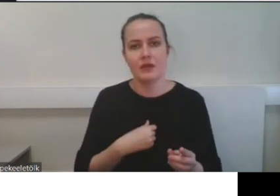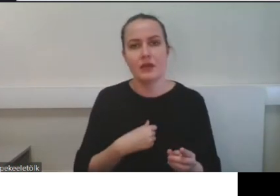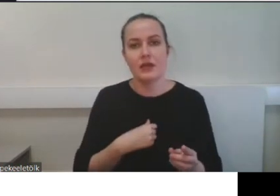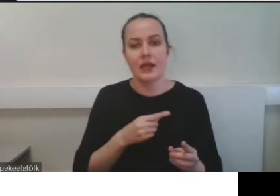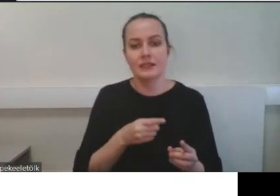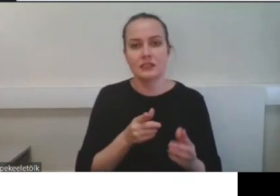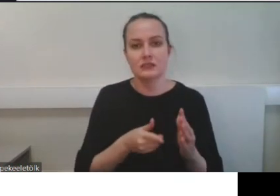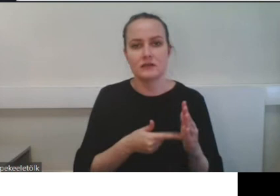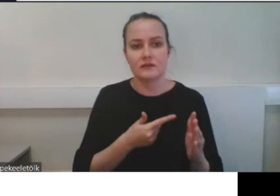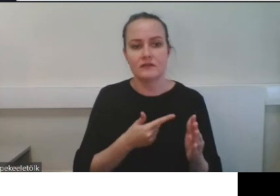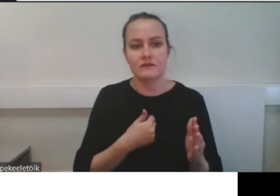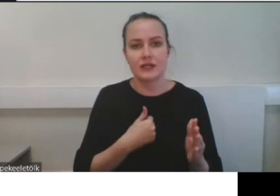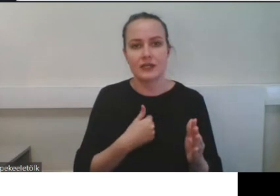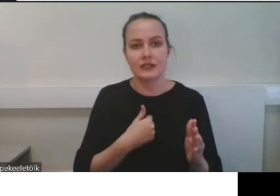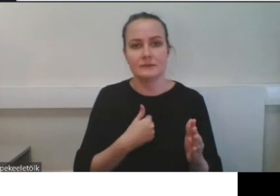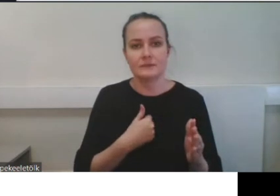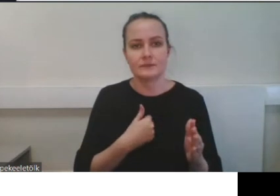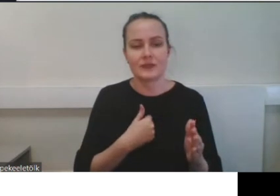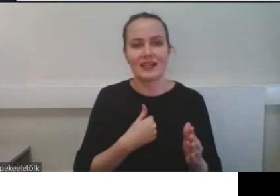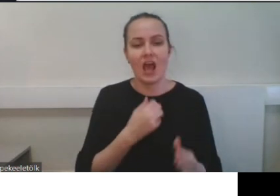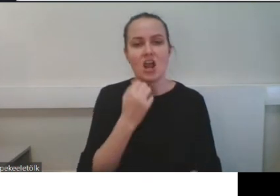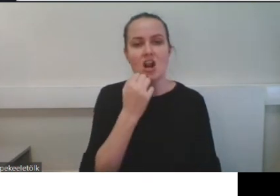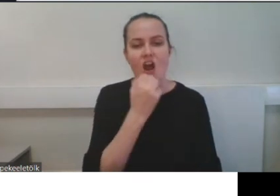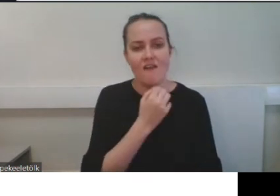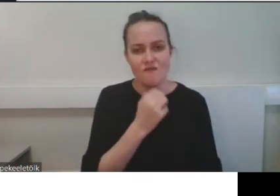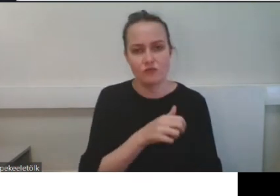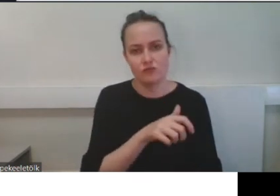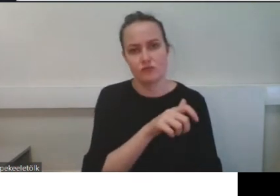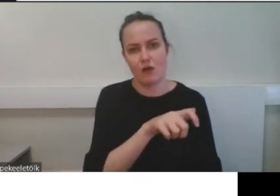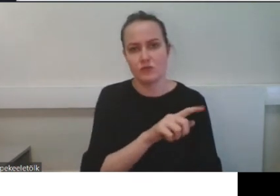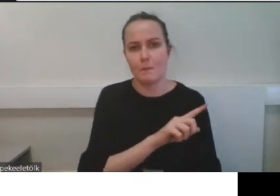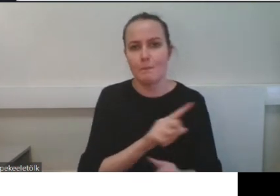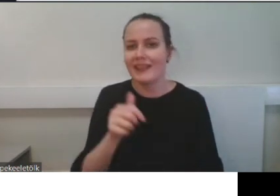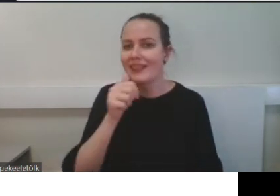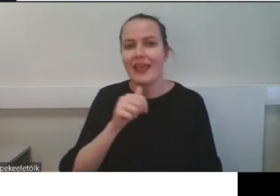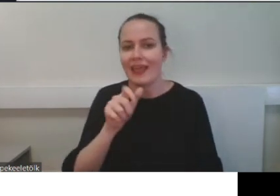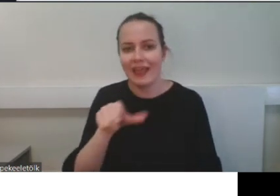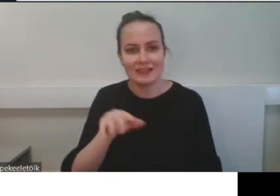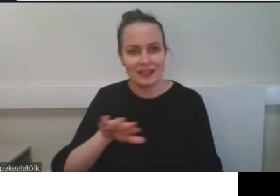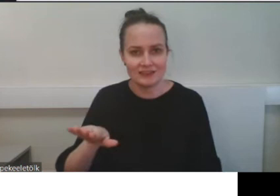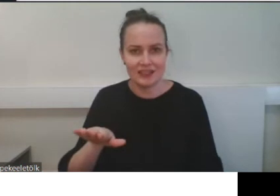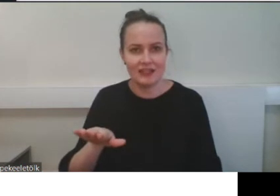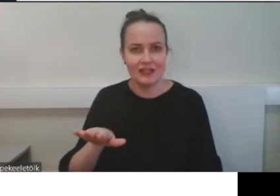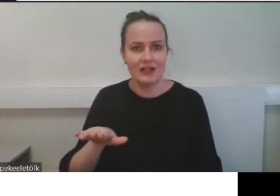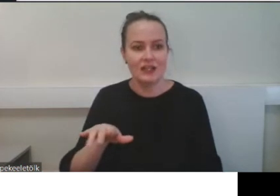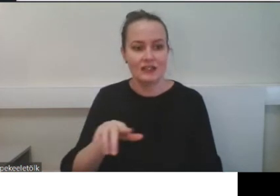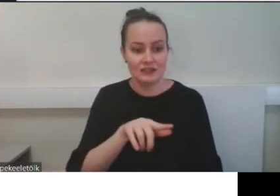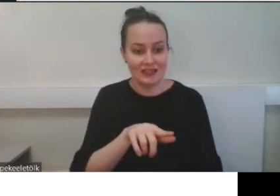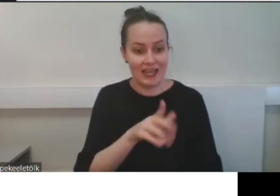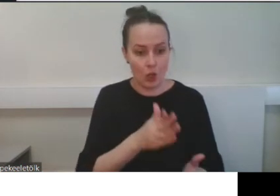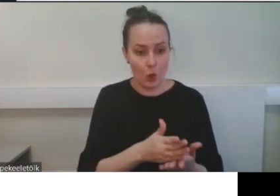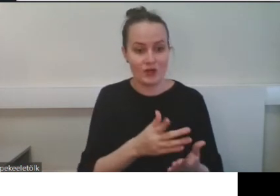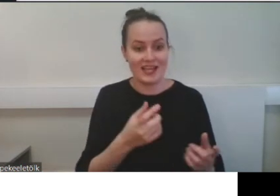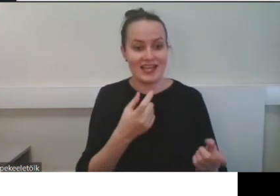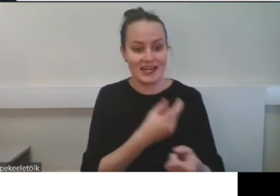on nagu natuke väiksem kõrvalabi vajadus, teenuste vajadus on siis 53 kuni